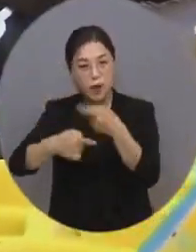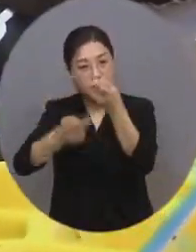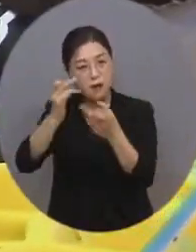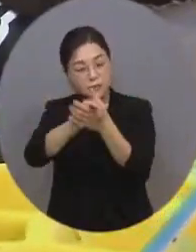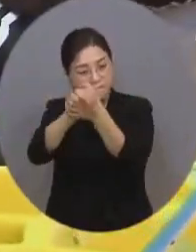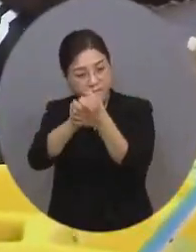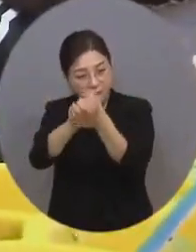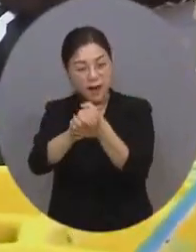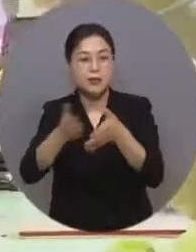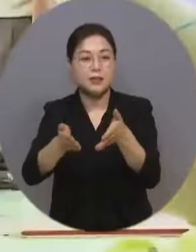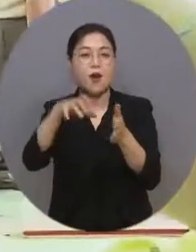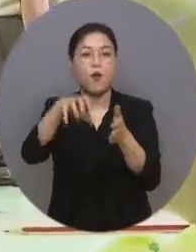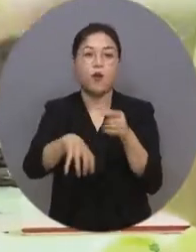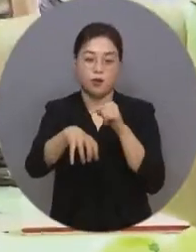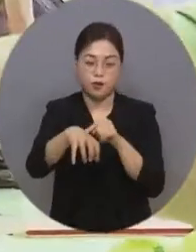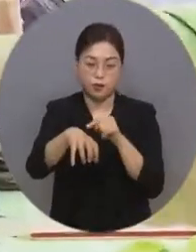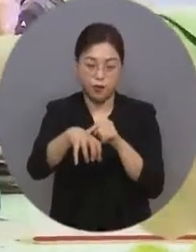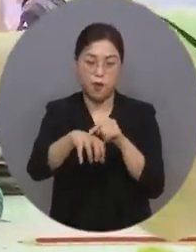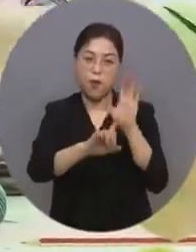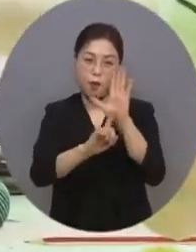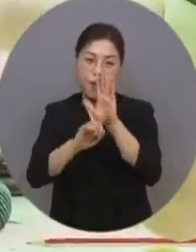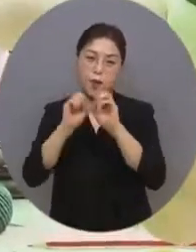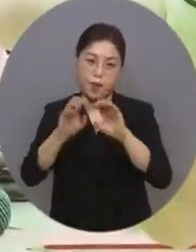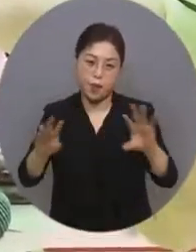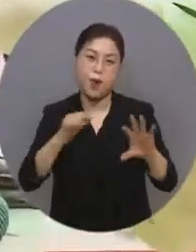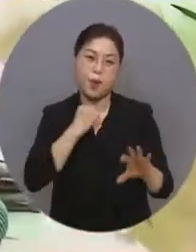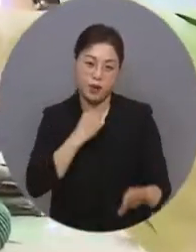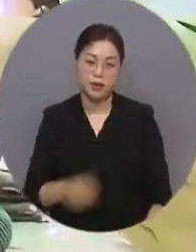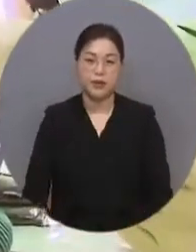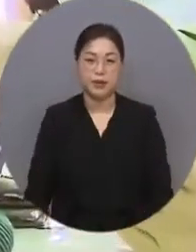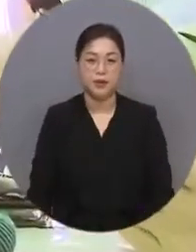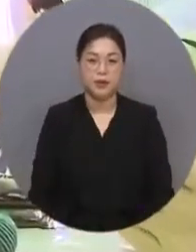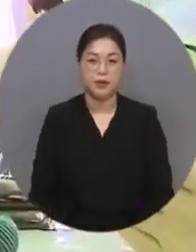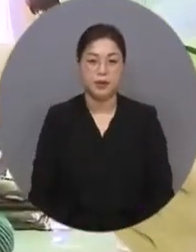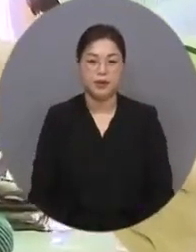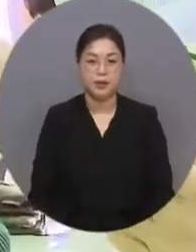되길 기대합니다 복지tv 전북방송 장유진입니다